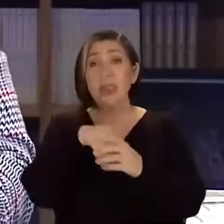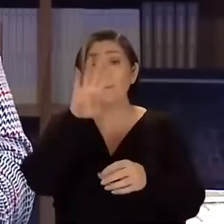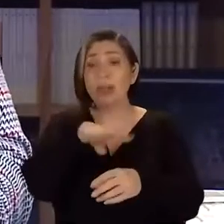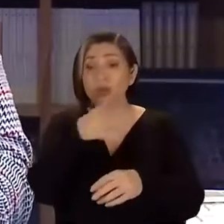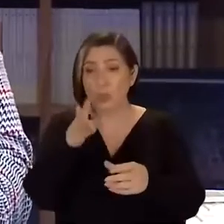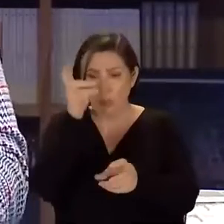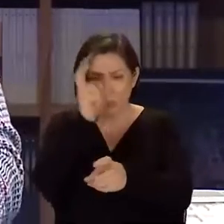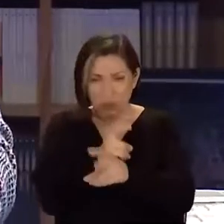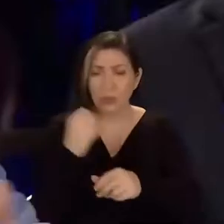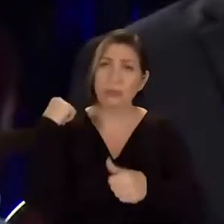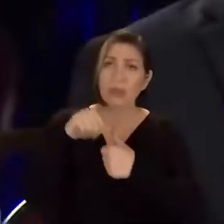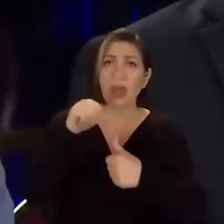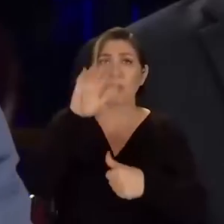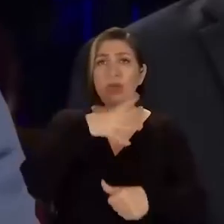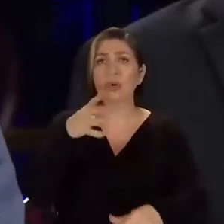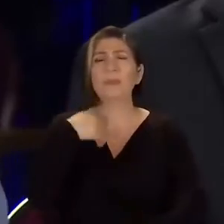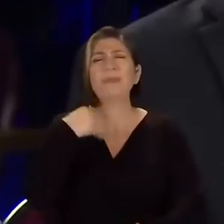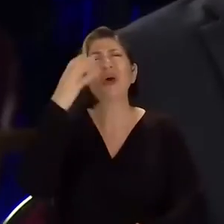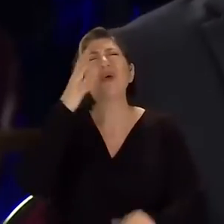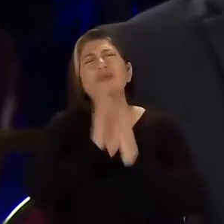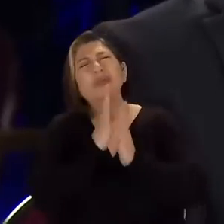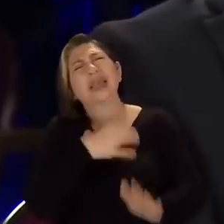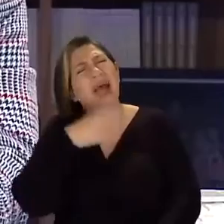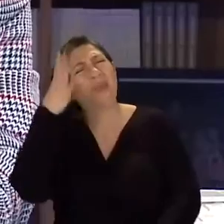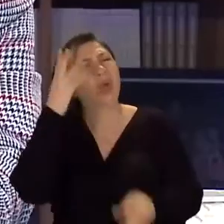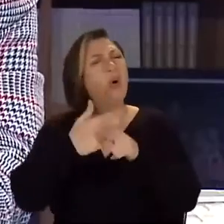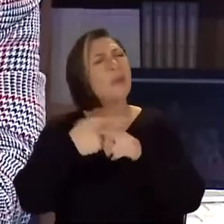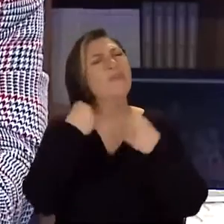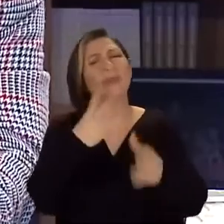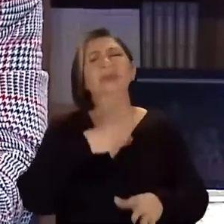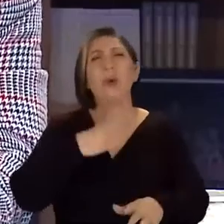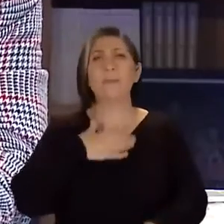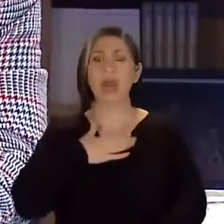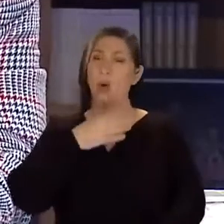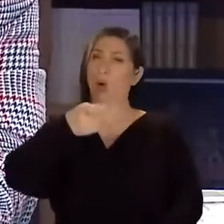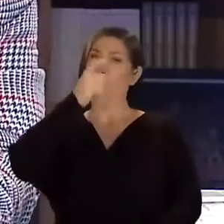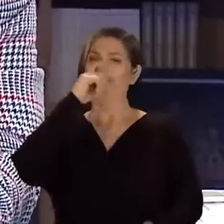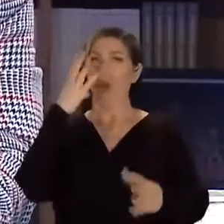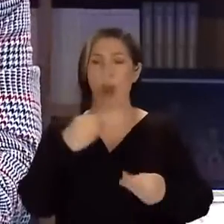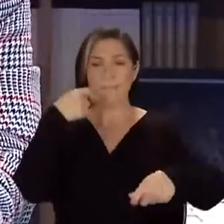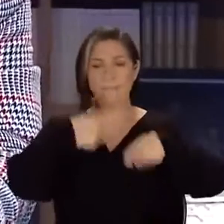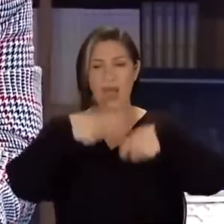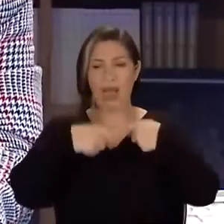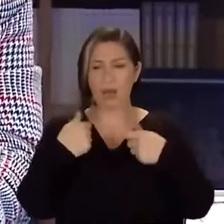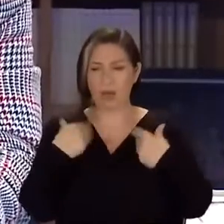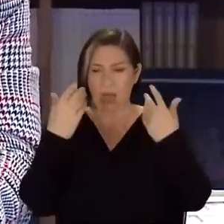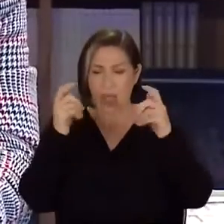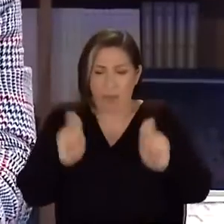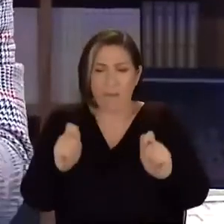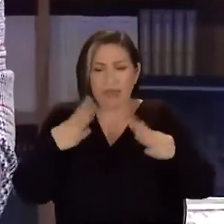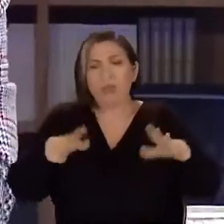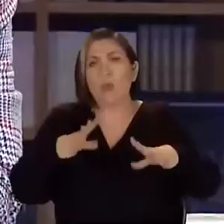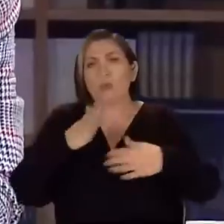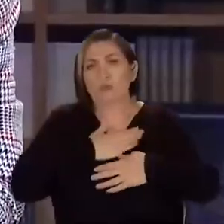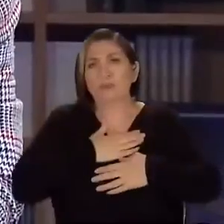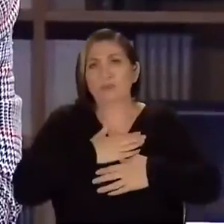bilançosunu boşaltıp baştan özür dilerim, kendi aptal örneğimi yaratayım. Ben Okan olarak bankacılık yapmaya karar verdim.